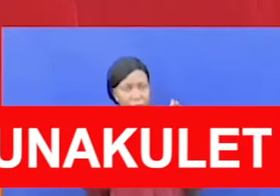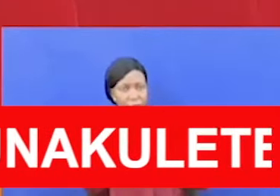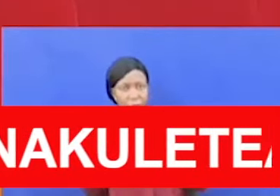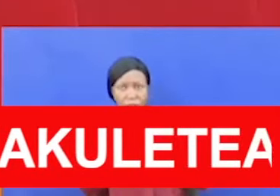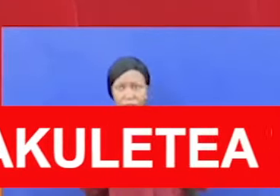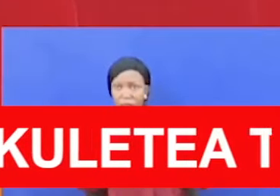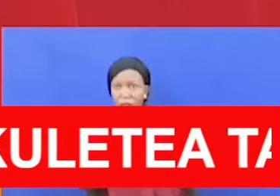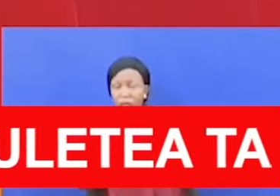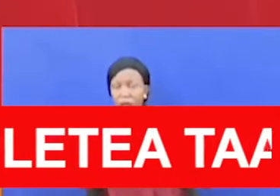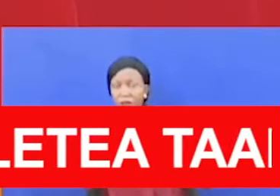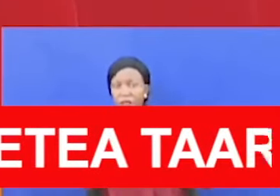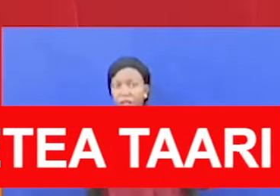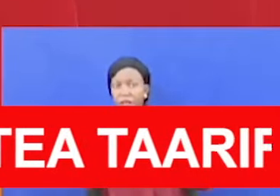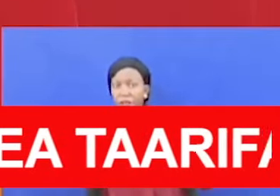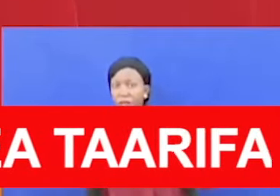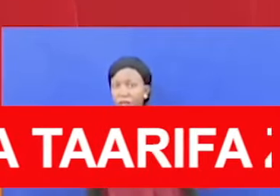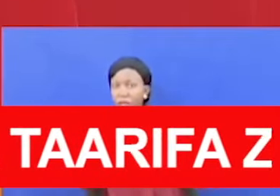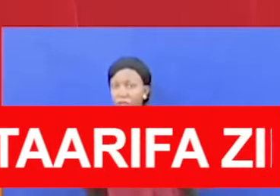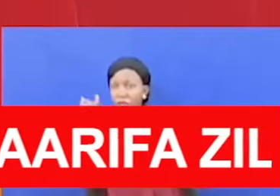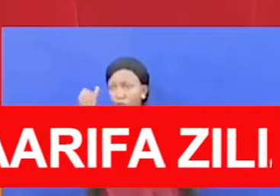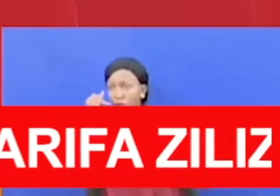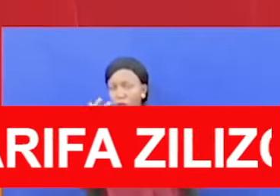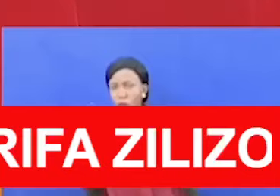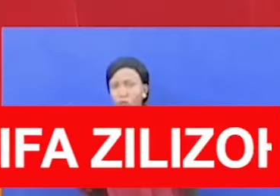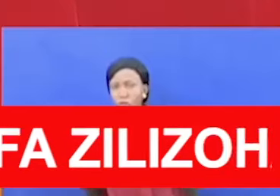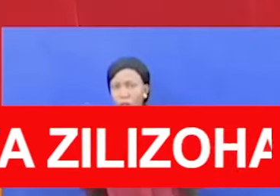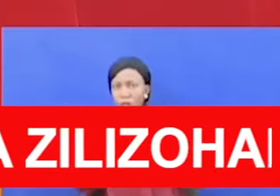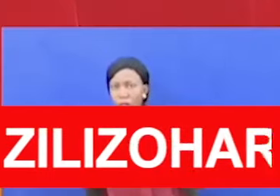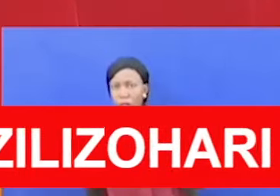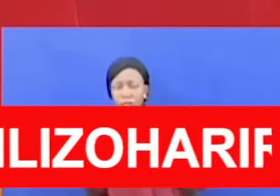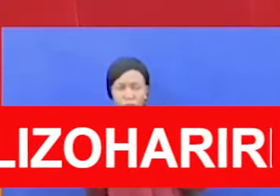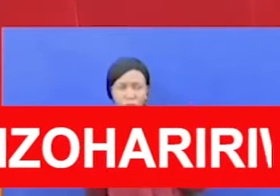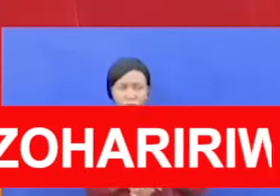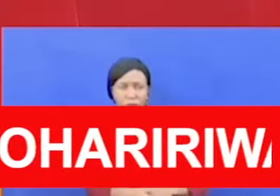unaofanya kazi, alafu tutashauriana na kuchukua hatua namna ya kusonga mbele pamoja.